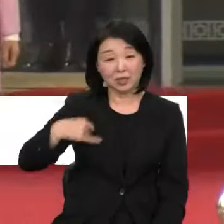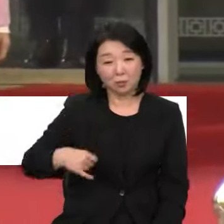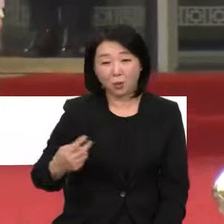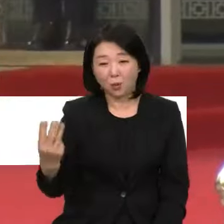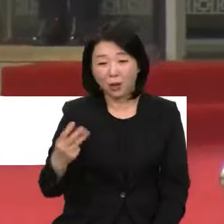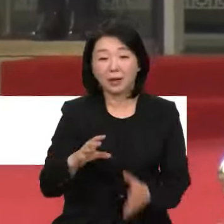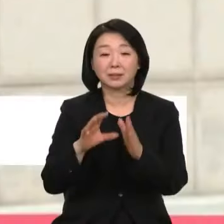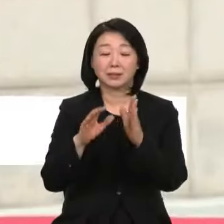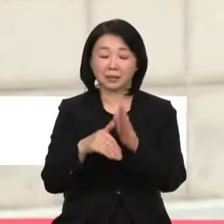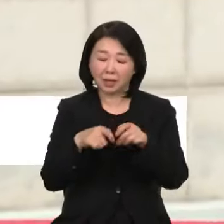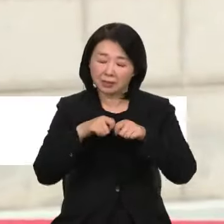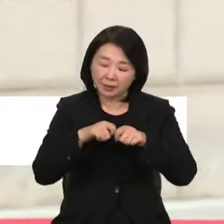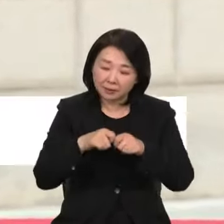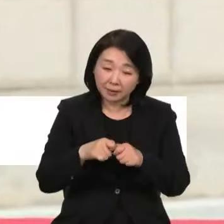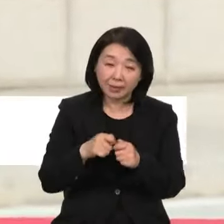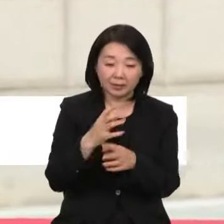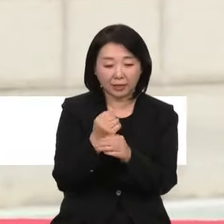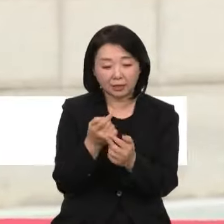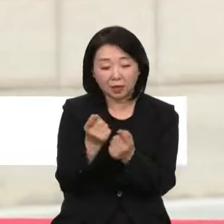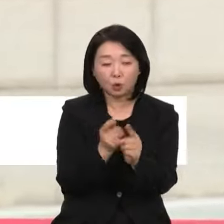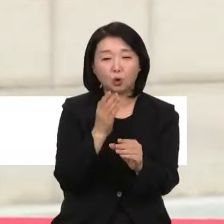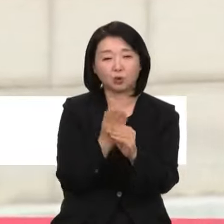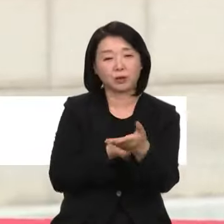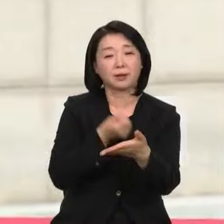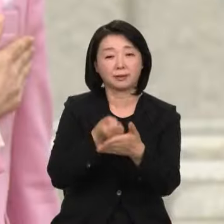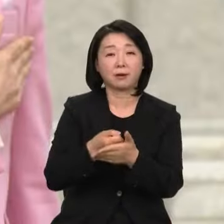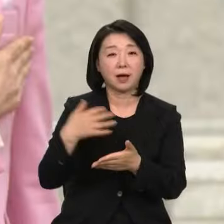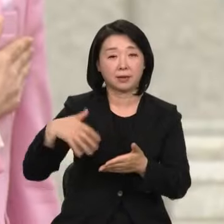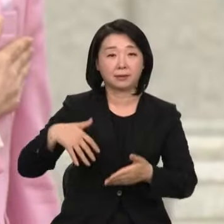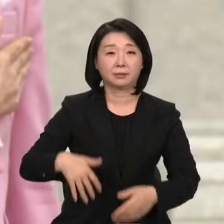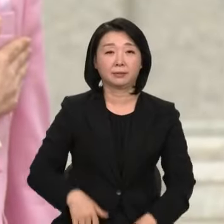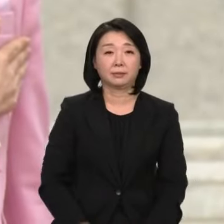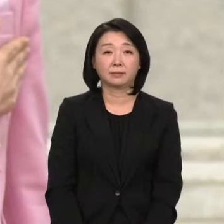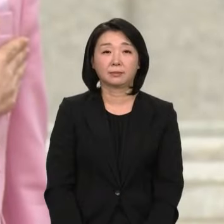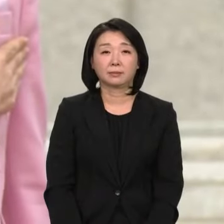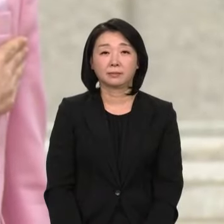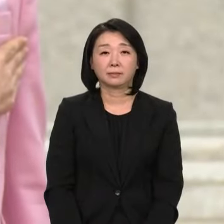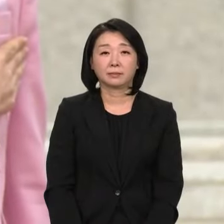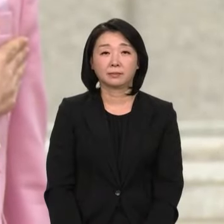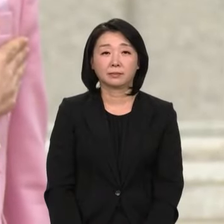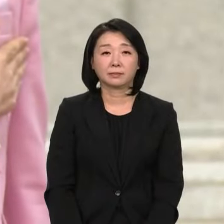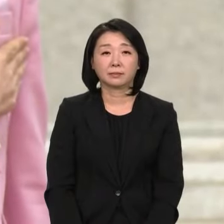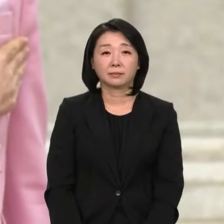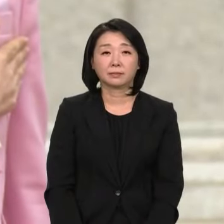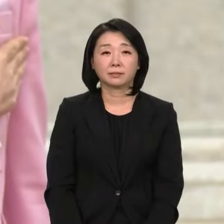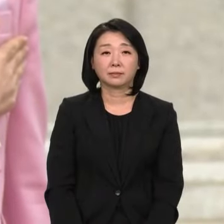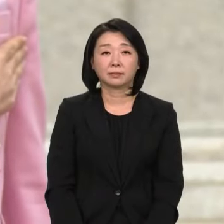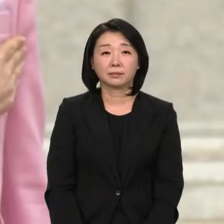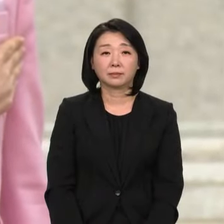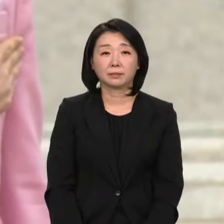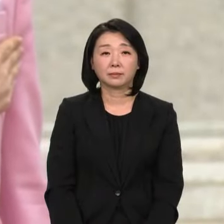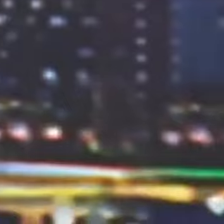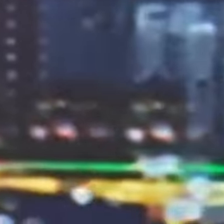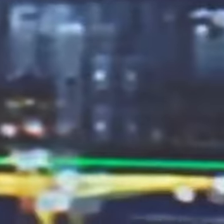사항은 아직 조율 중이어서 정해진 것이 없다고 밝혔습니다. JTBC 윤세민입니다.